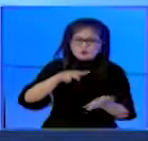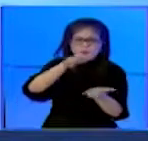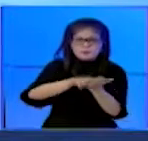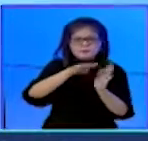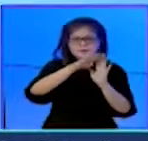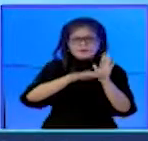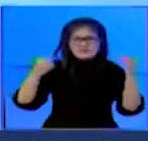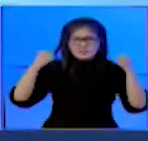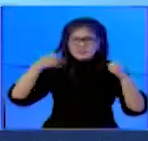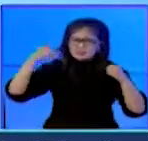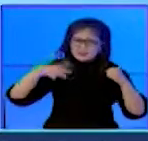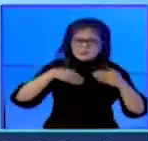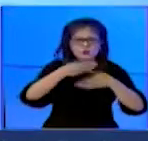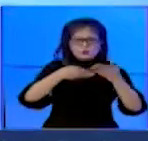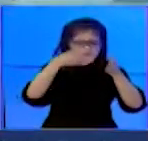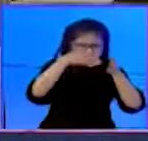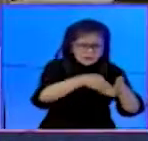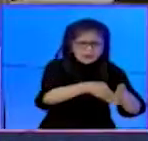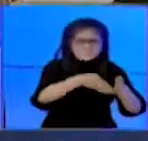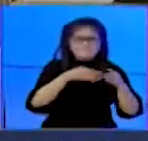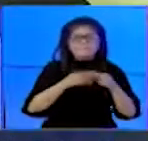pemakaman berlangsung.